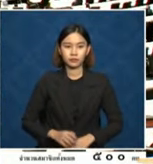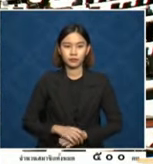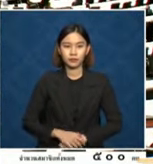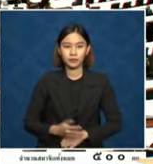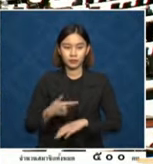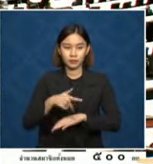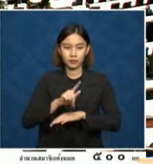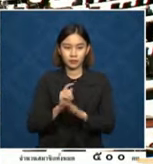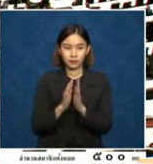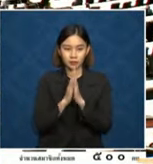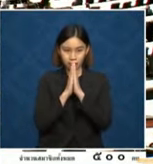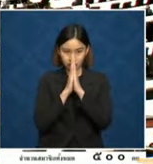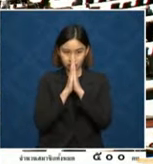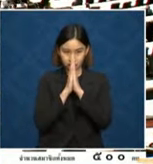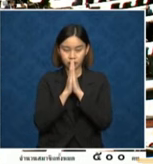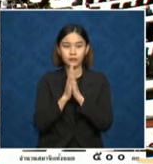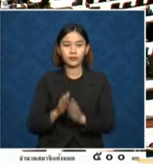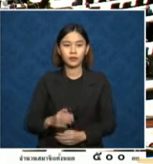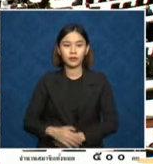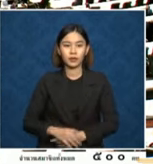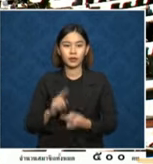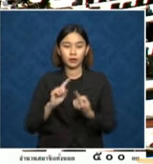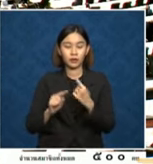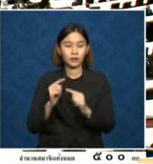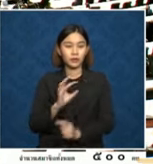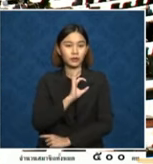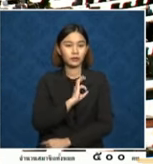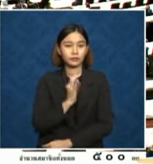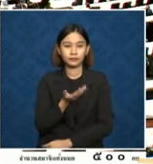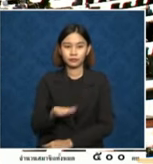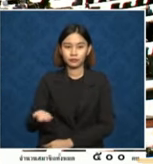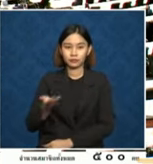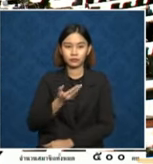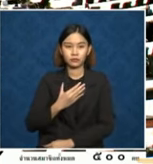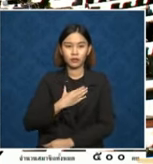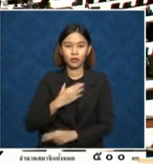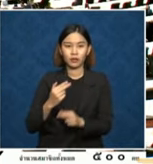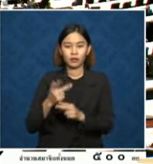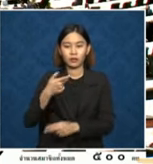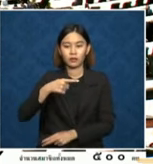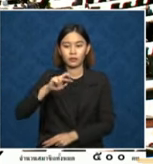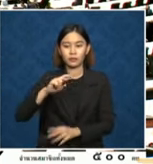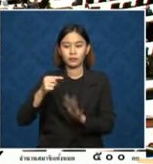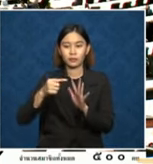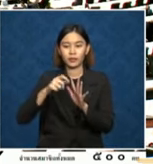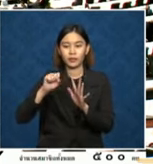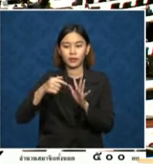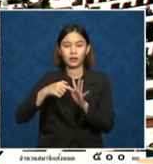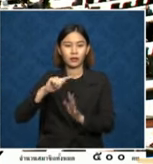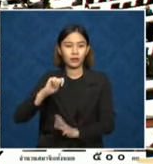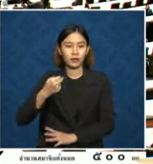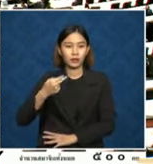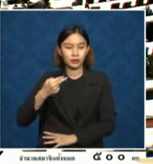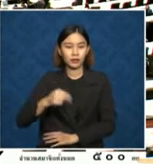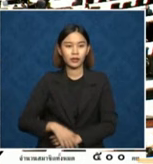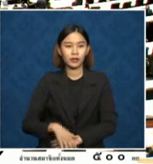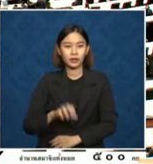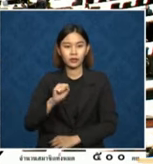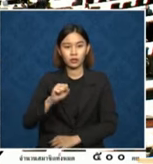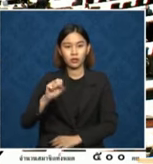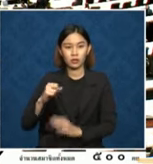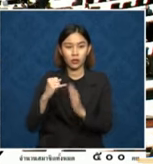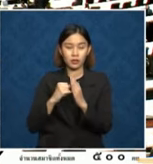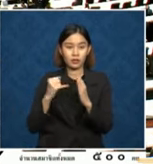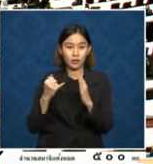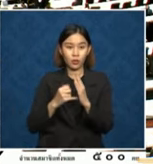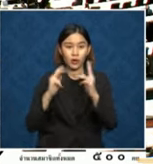ท่านประธานที่เคารพเพื่อนสมาชิกผู้ทรงเกียรติกับผมนายประสาทตันประเสริฐสมาชิกสภาผู้แทนราษฎรจังห